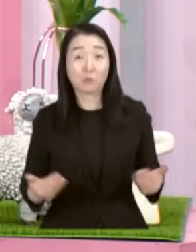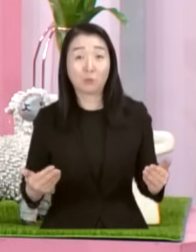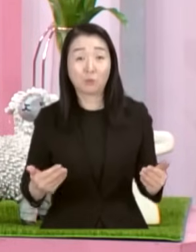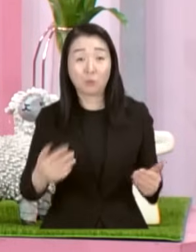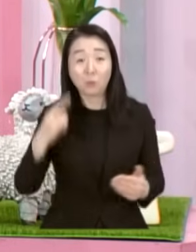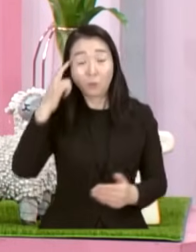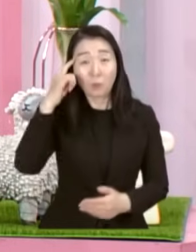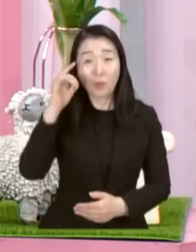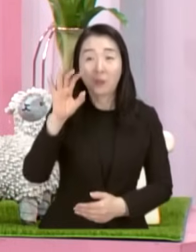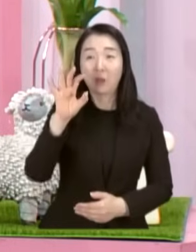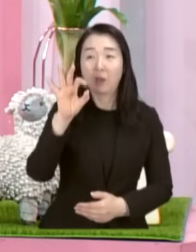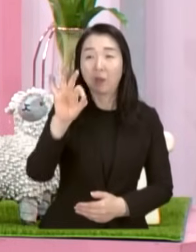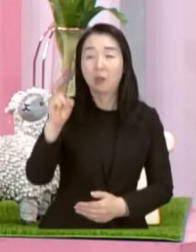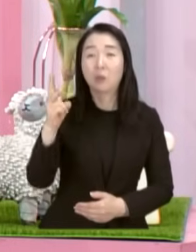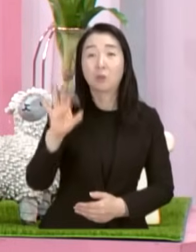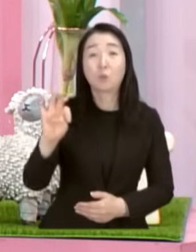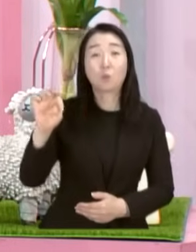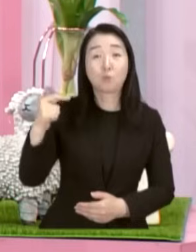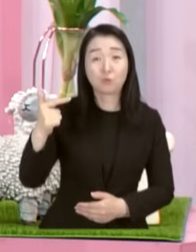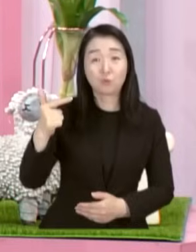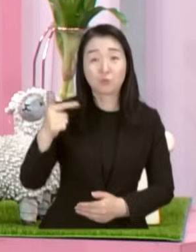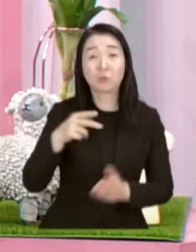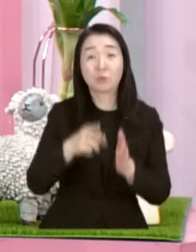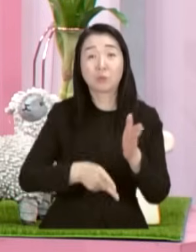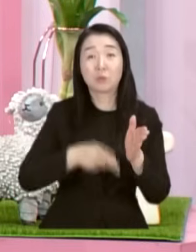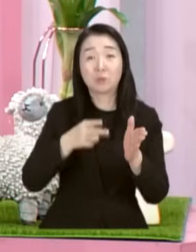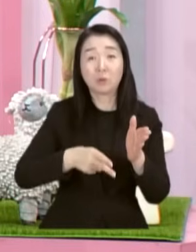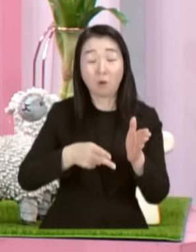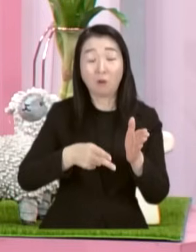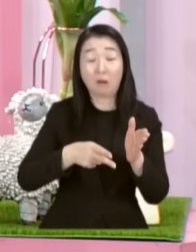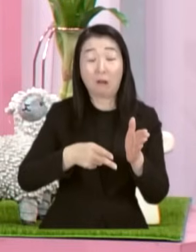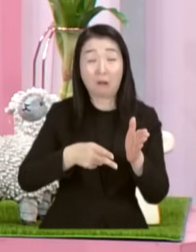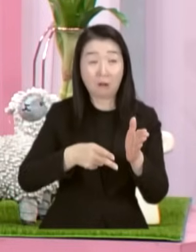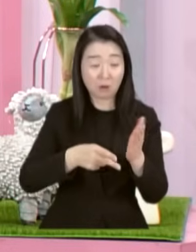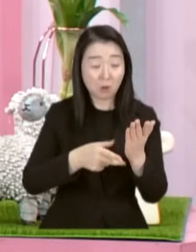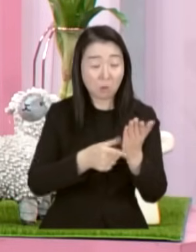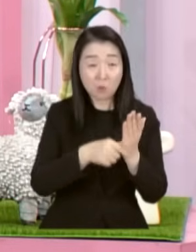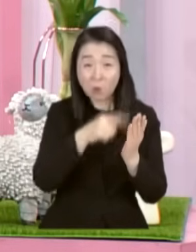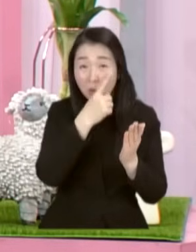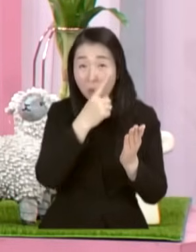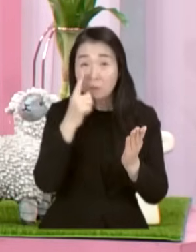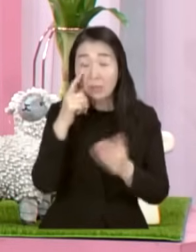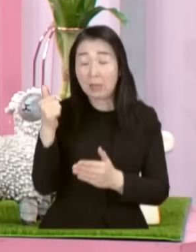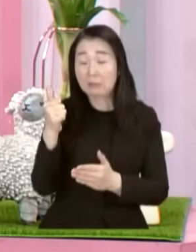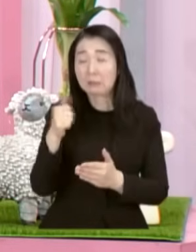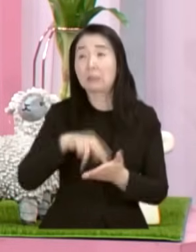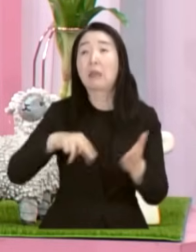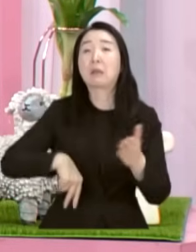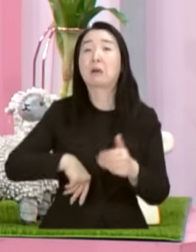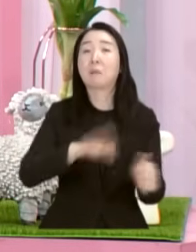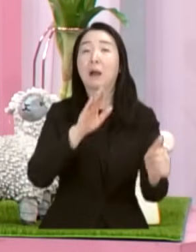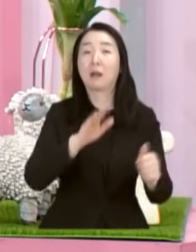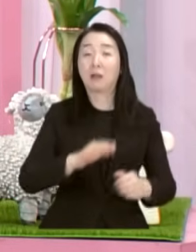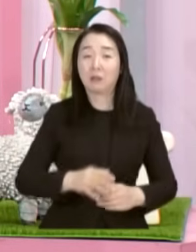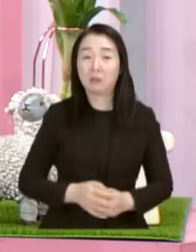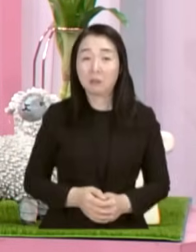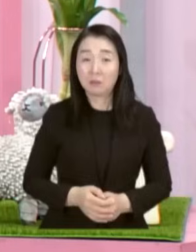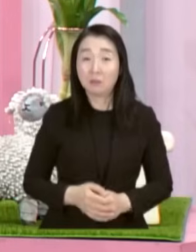없이 용문역에 그 건편 아저씨가 내리라고 등을 떠밀더라.